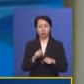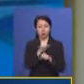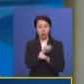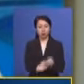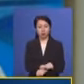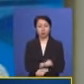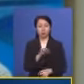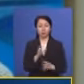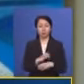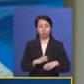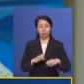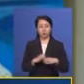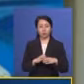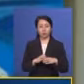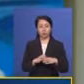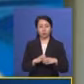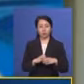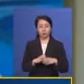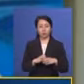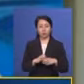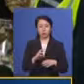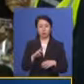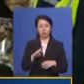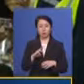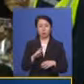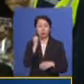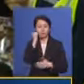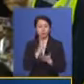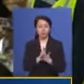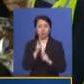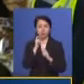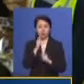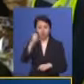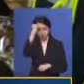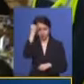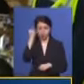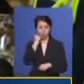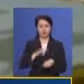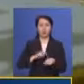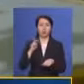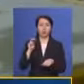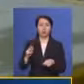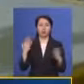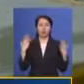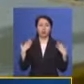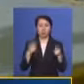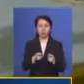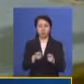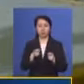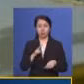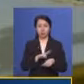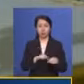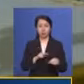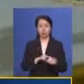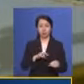жили в школе, двухъярусной кровати солдатские. Ветеранов наградили благодарственными письмами начальника департамента